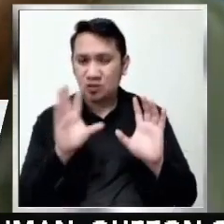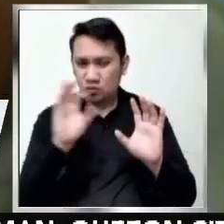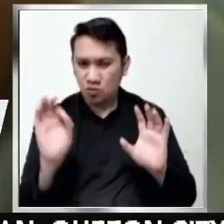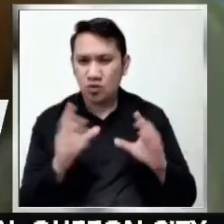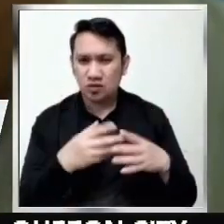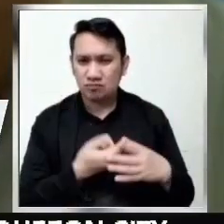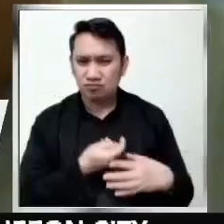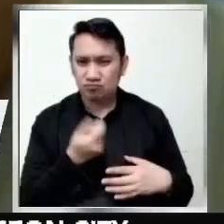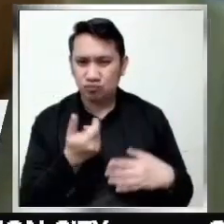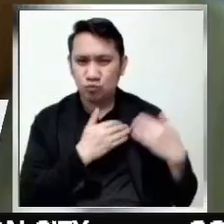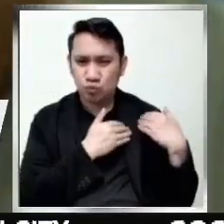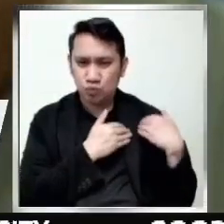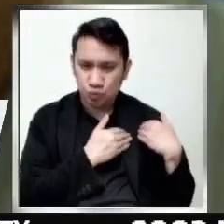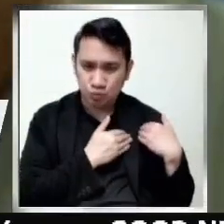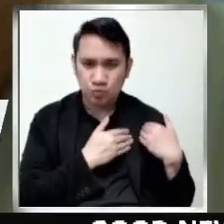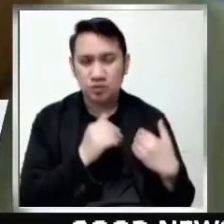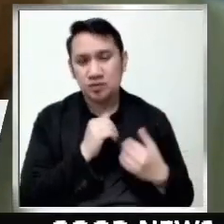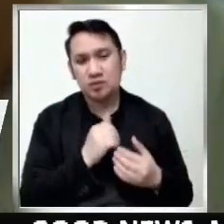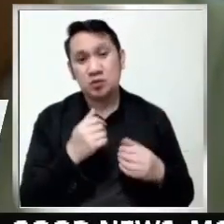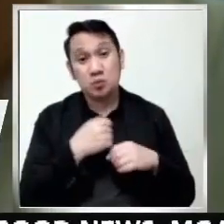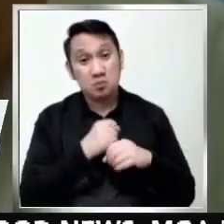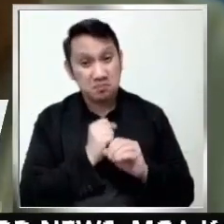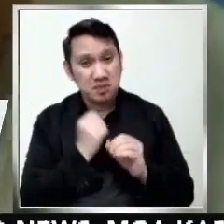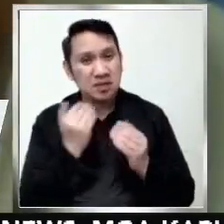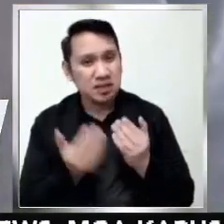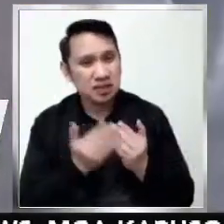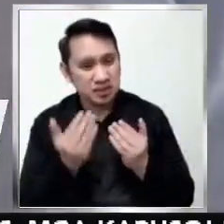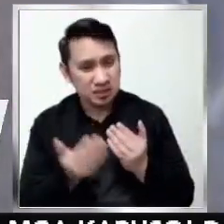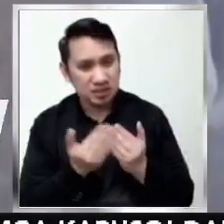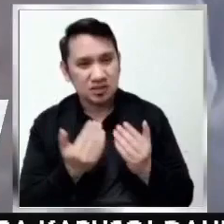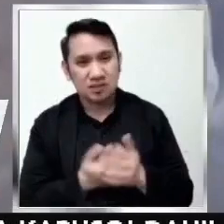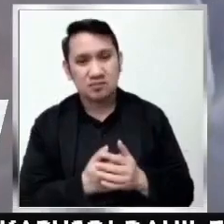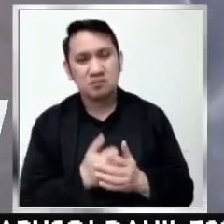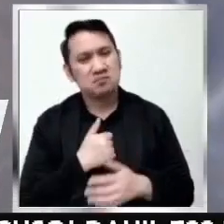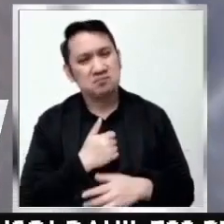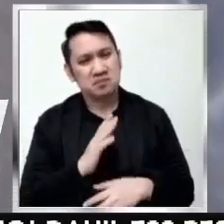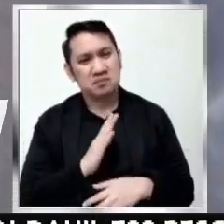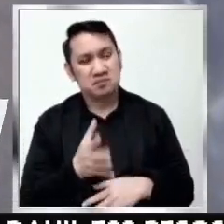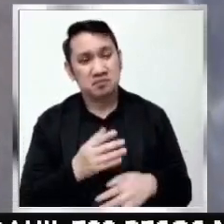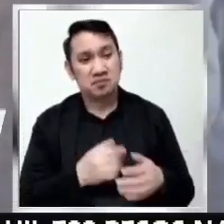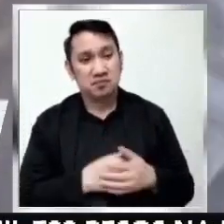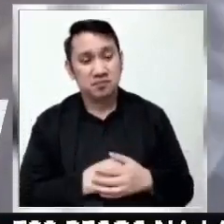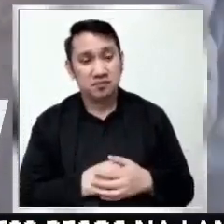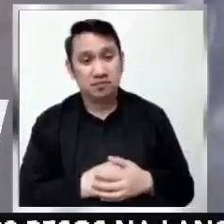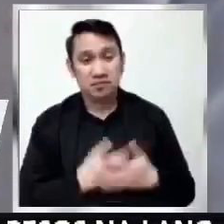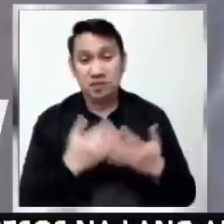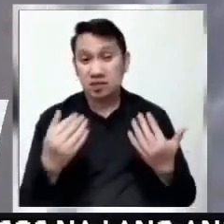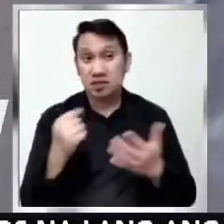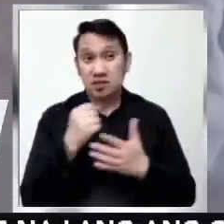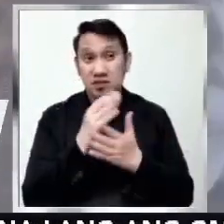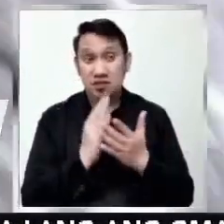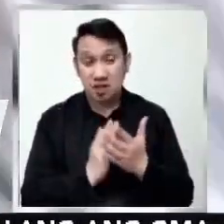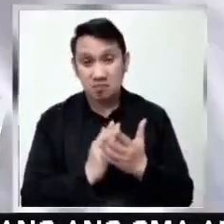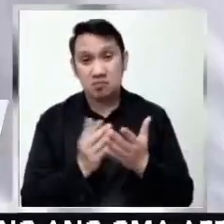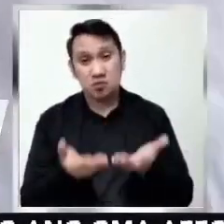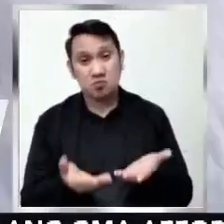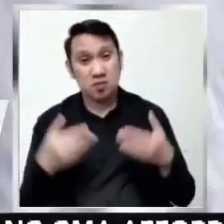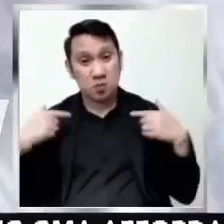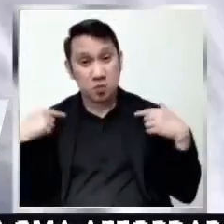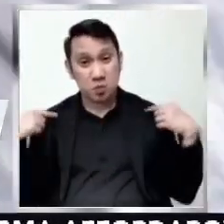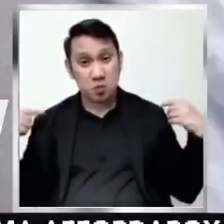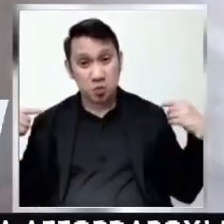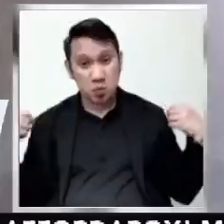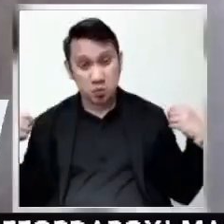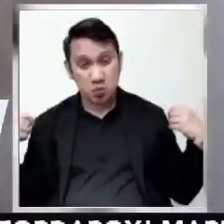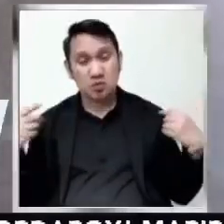in short, walang objection. Humihirit din tuloy ang ilang seaman. Baka naman daw pwedeng